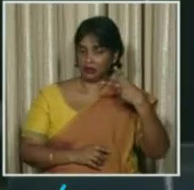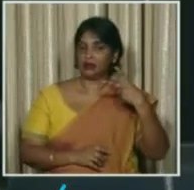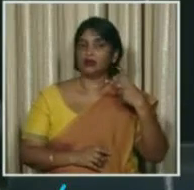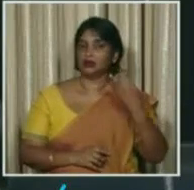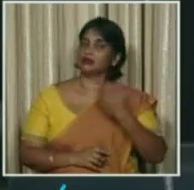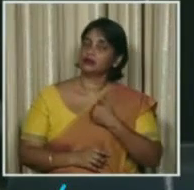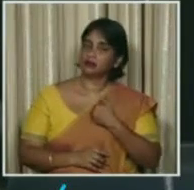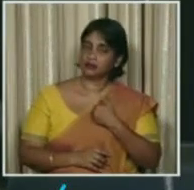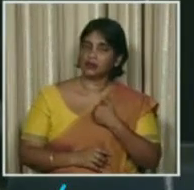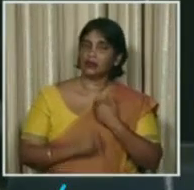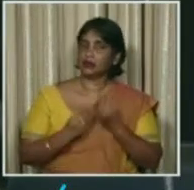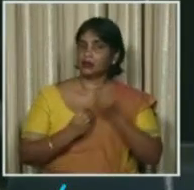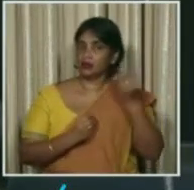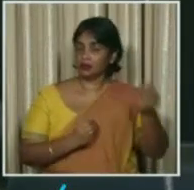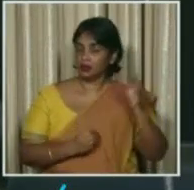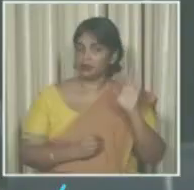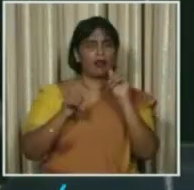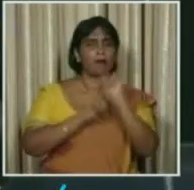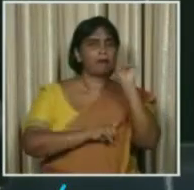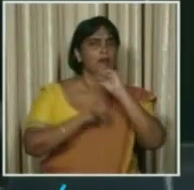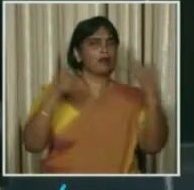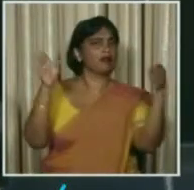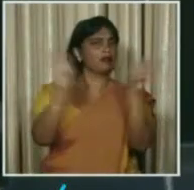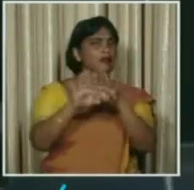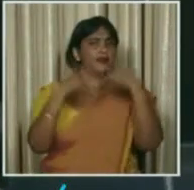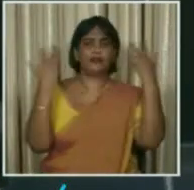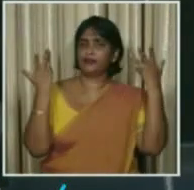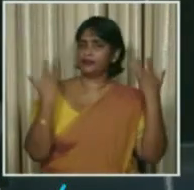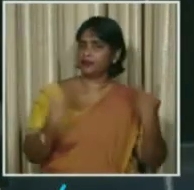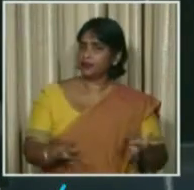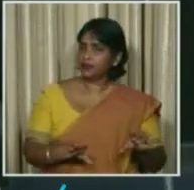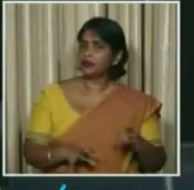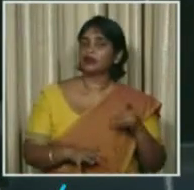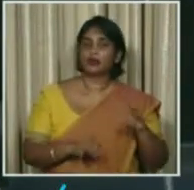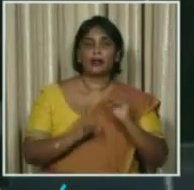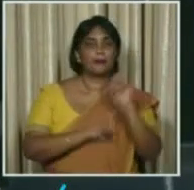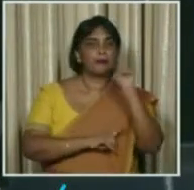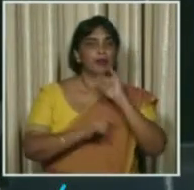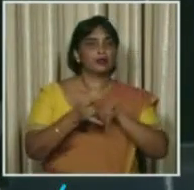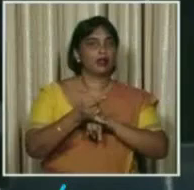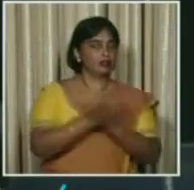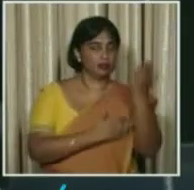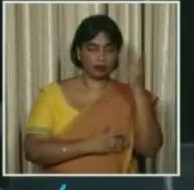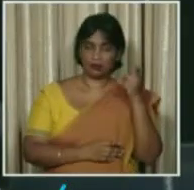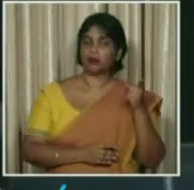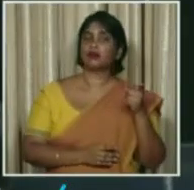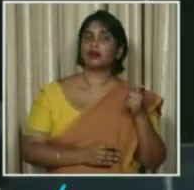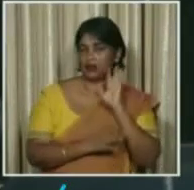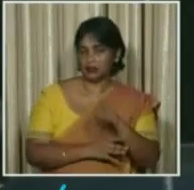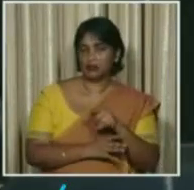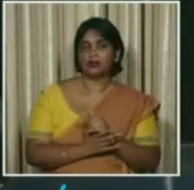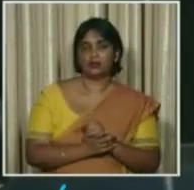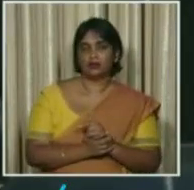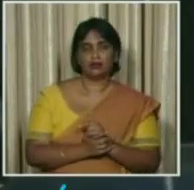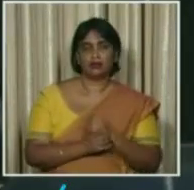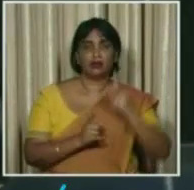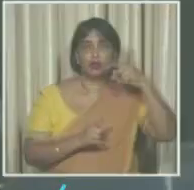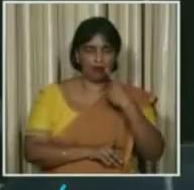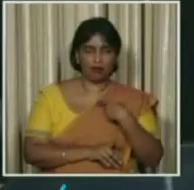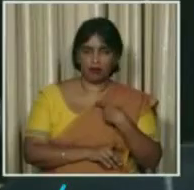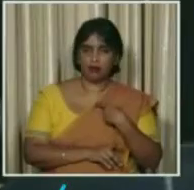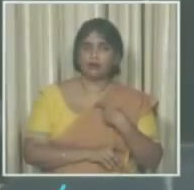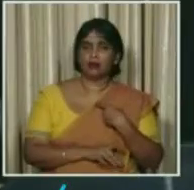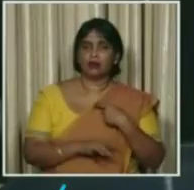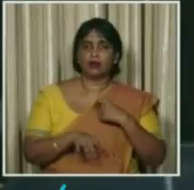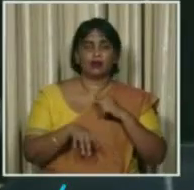අපි දීලා තිබ්බා තව දවසක්. පාර්ලිමේන්තුවේ ලේකම්ට ලියුමක් එවනවා අපේ කාර්ක සභාවේ ඊළඟ දවස් උදේ එන්න බෑ